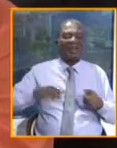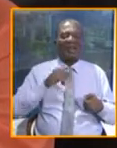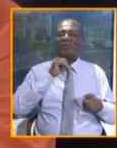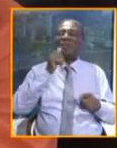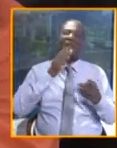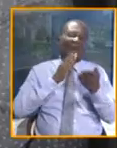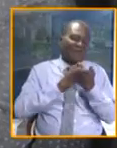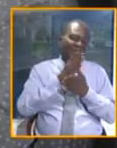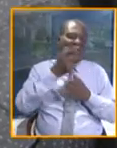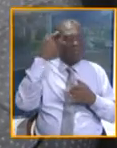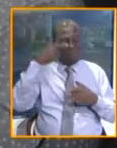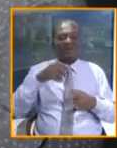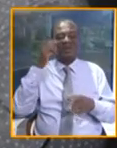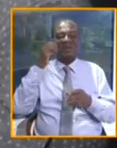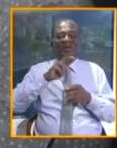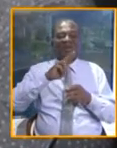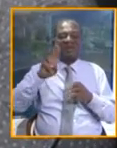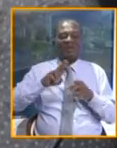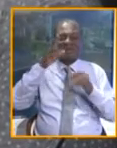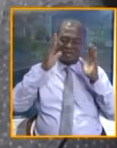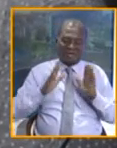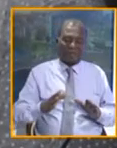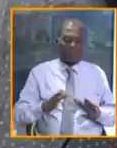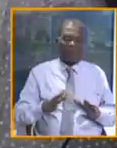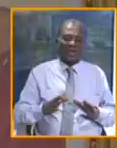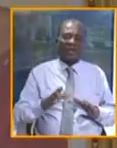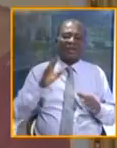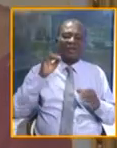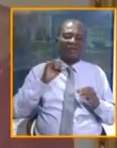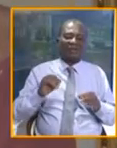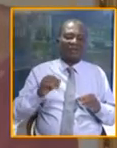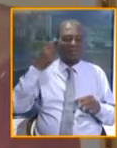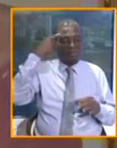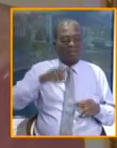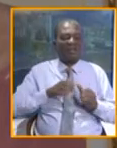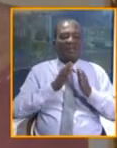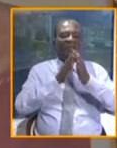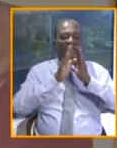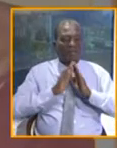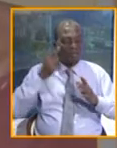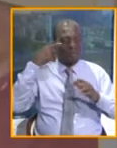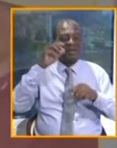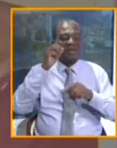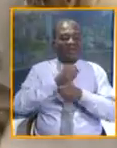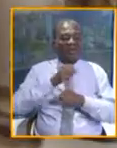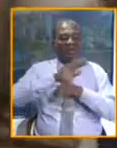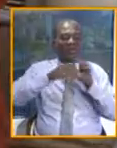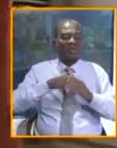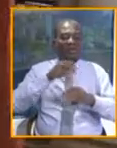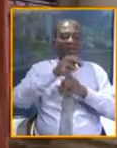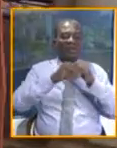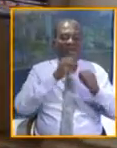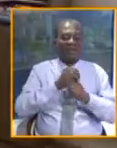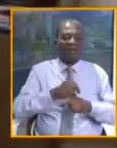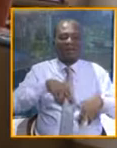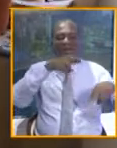à ces images négatives, la fête des secrétaires met à l'honneur cette profession. Pour les remercier pour leur travail toute l'année, un patron pourra